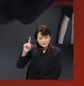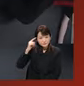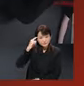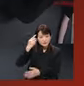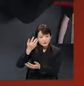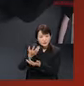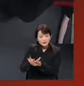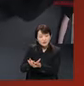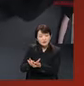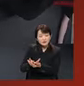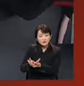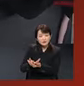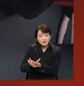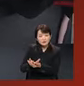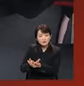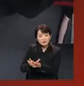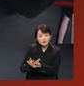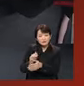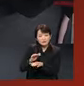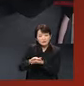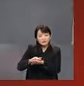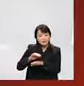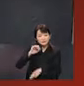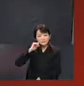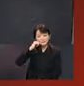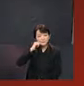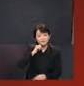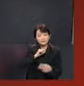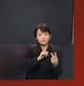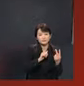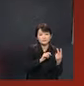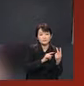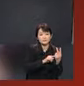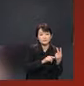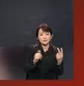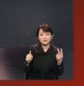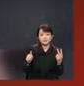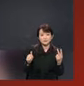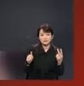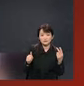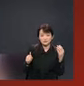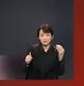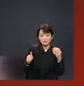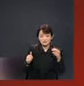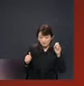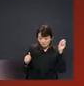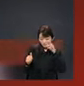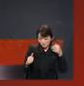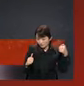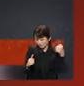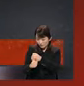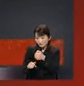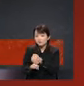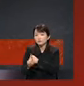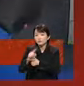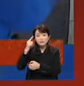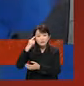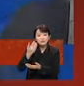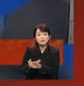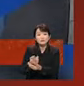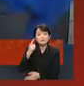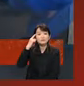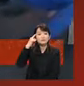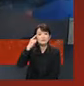이 충격에서 헤어나오기가 쉽지가 않았다고 하는데 저 남성들이 직원을 난데없이 공격한 이유가 더 충격적이었습니다. 도대체